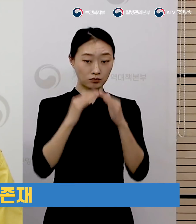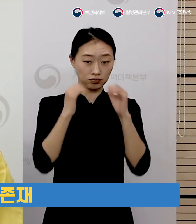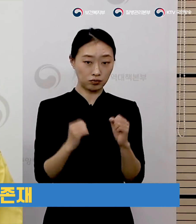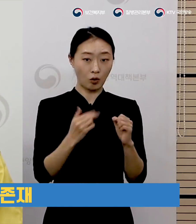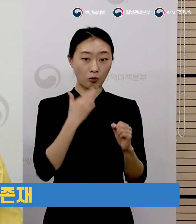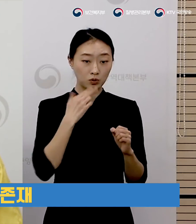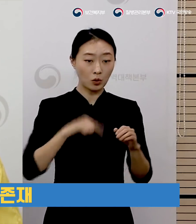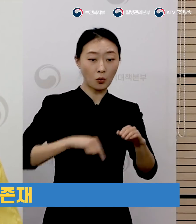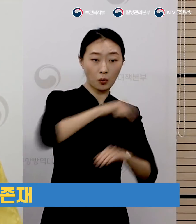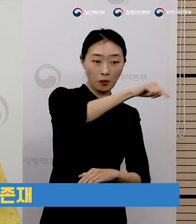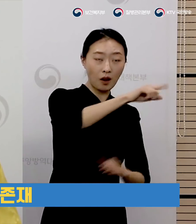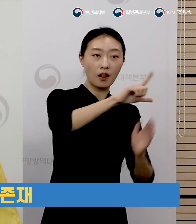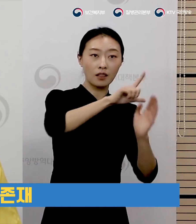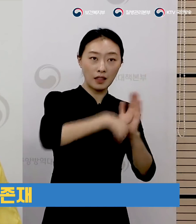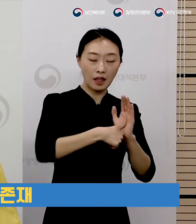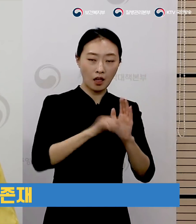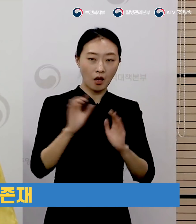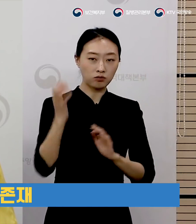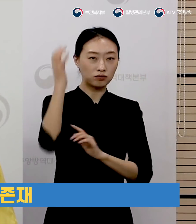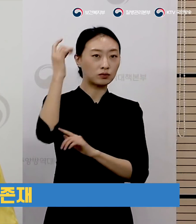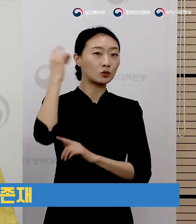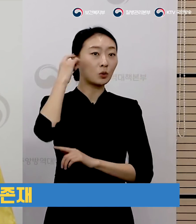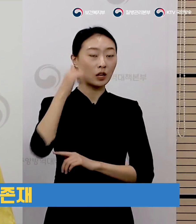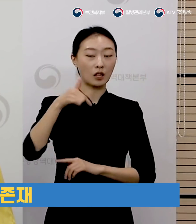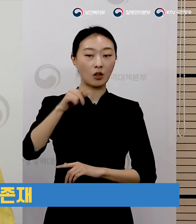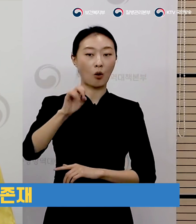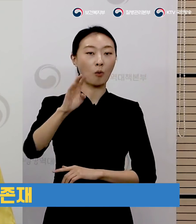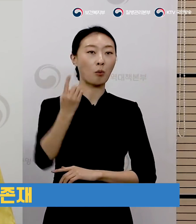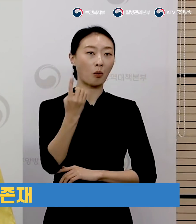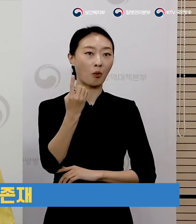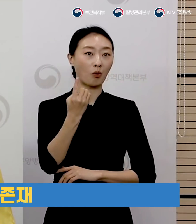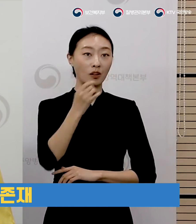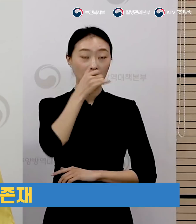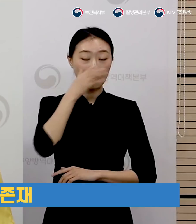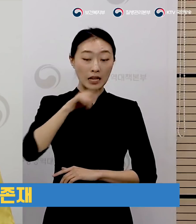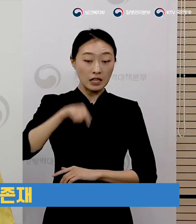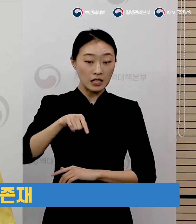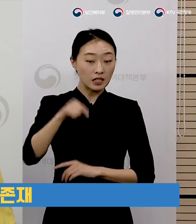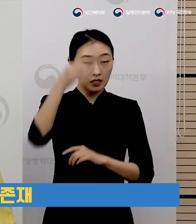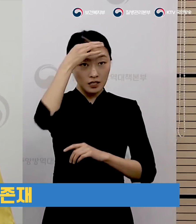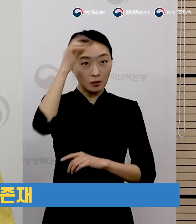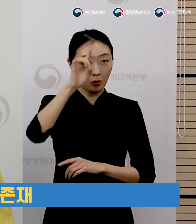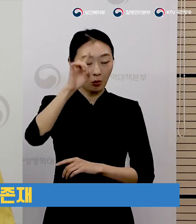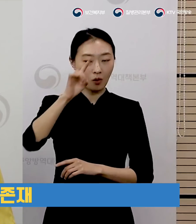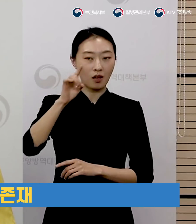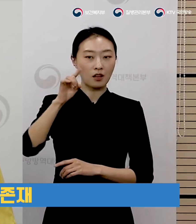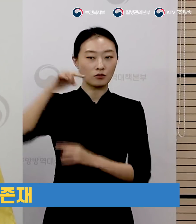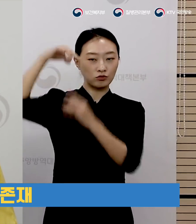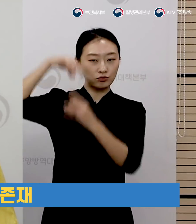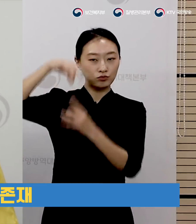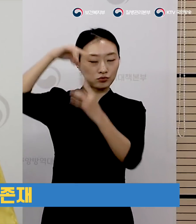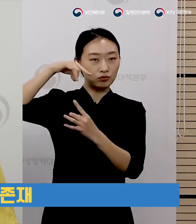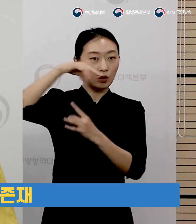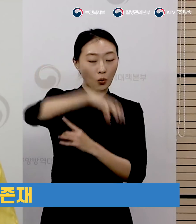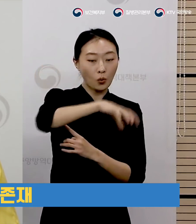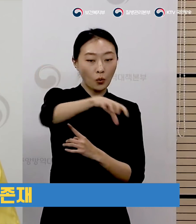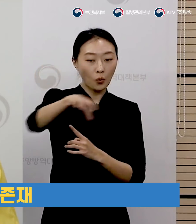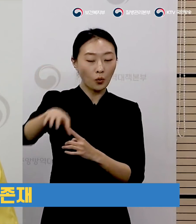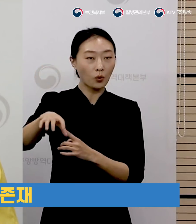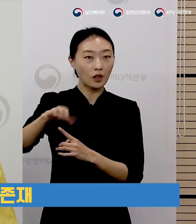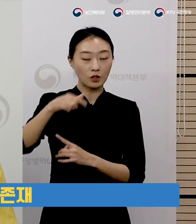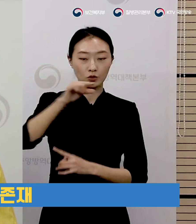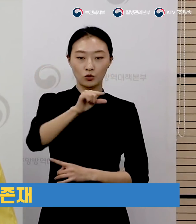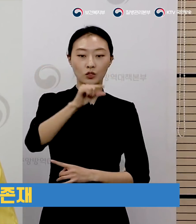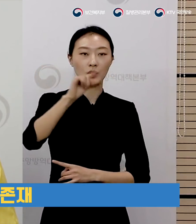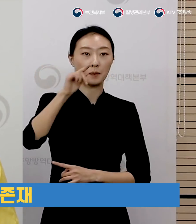경우에는 이제 경보음이 울리게 돼 있는데 이 기능은 GPS를 기반으로 하고 있습니다. 그런데 현재 GPS 기술에